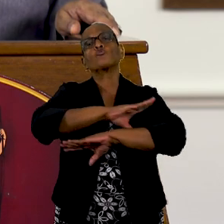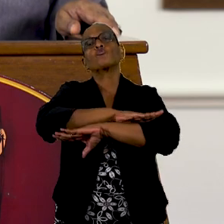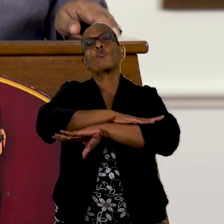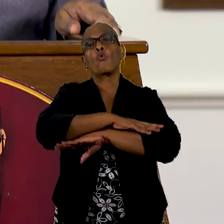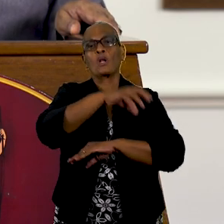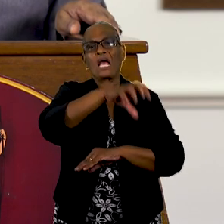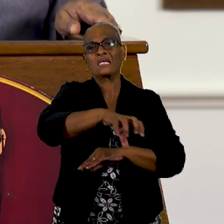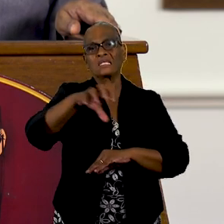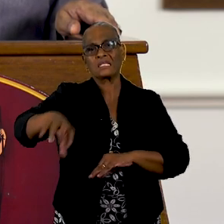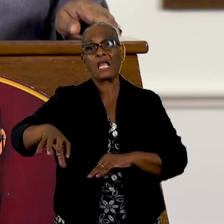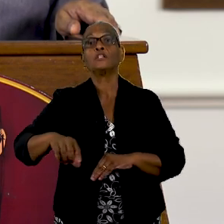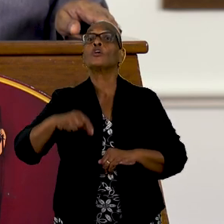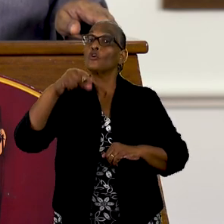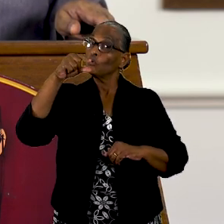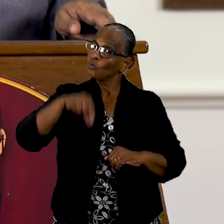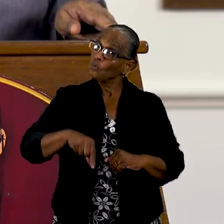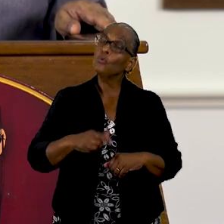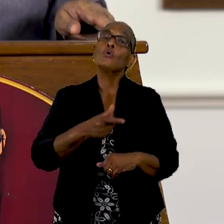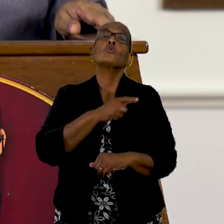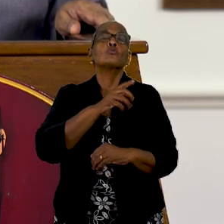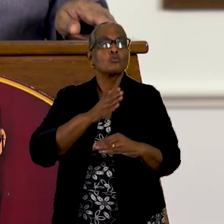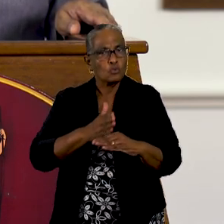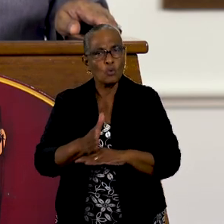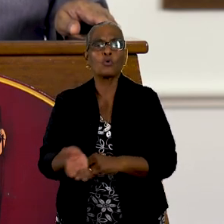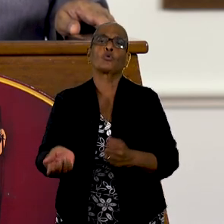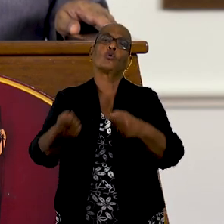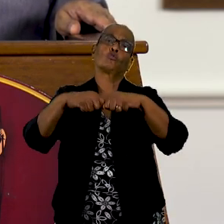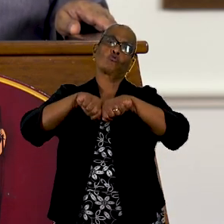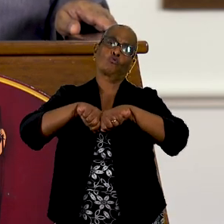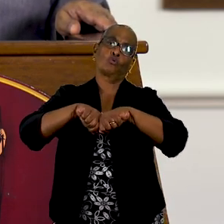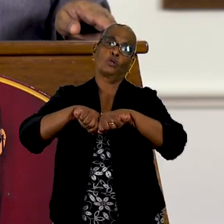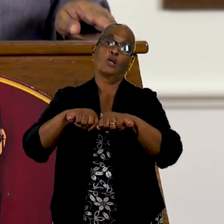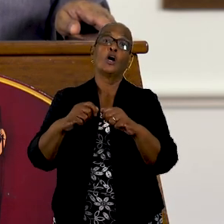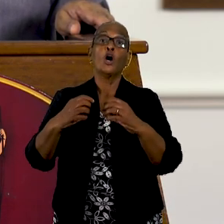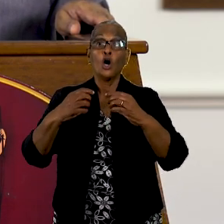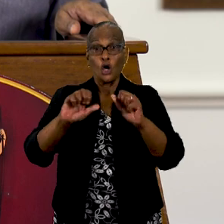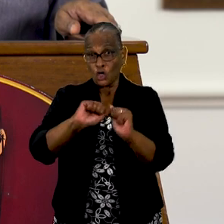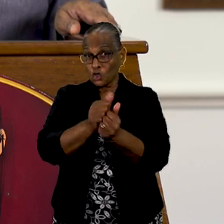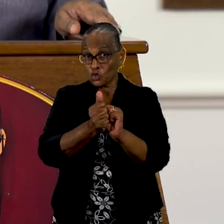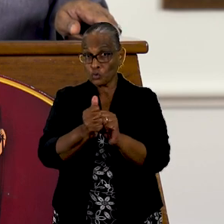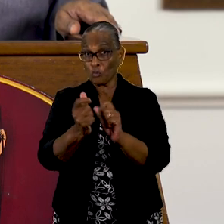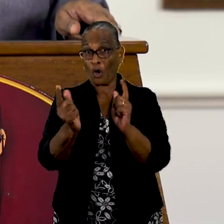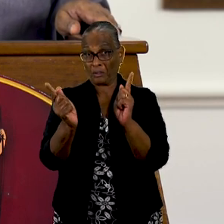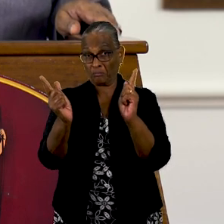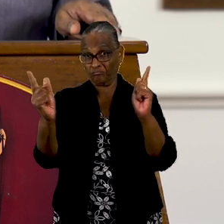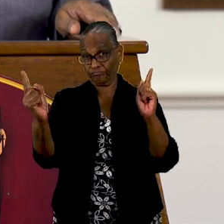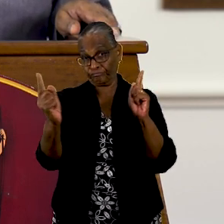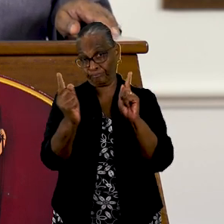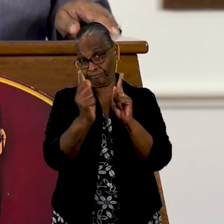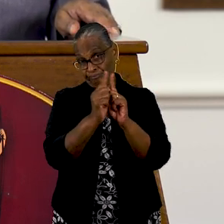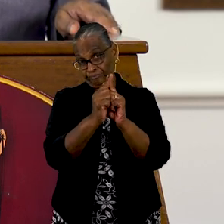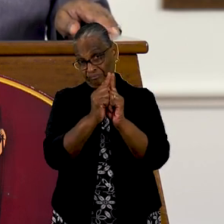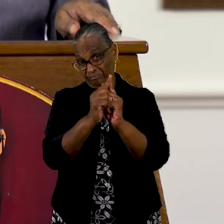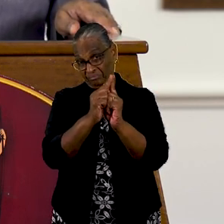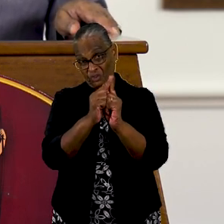centra zijn tot nader orde gesloten. Ook contactsporten zijn niet toegestaan.